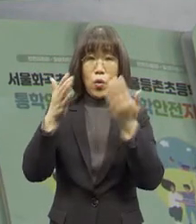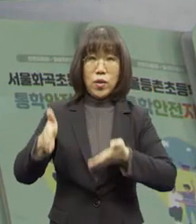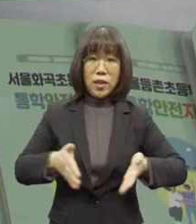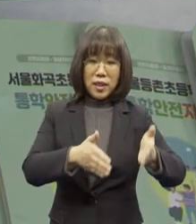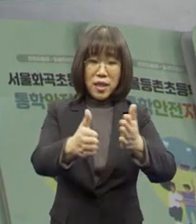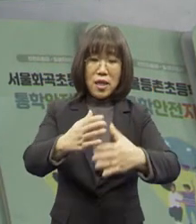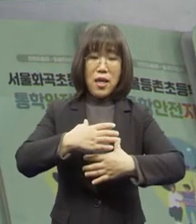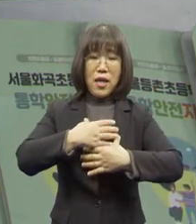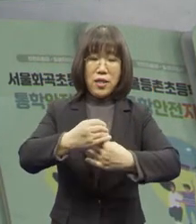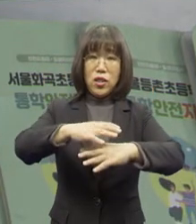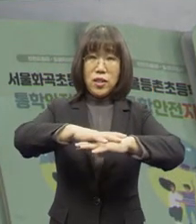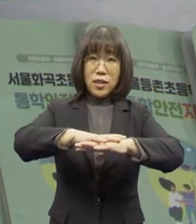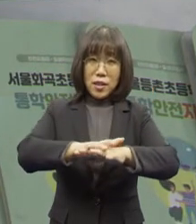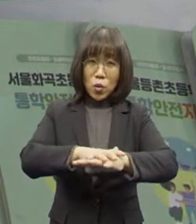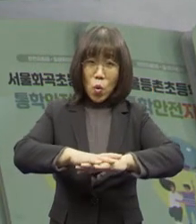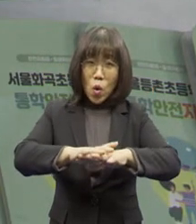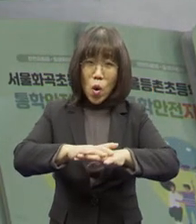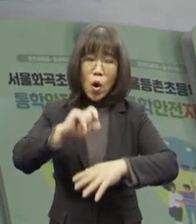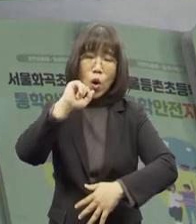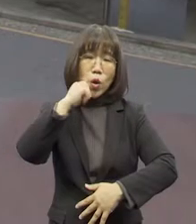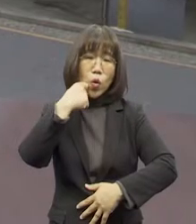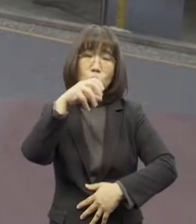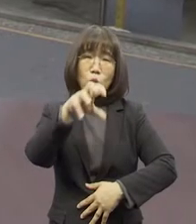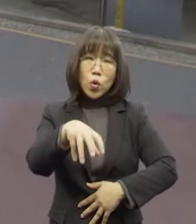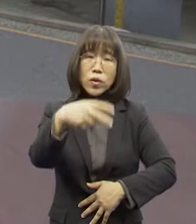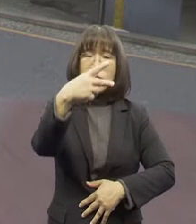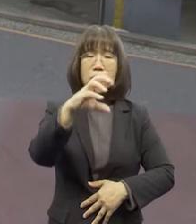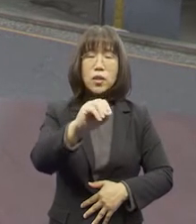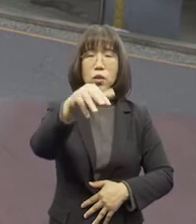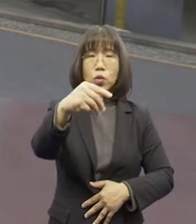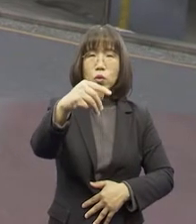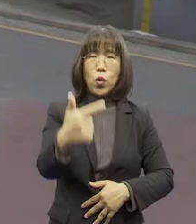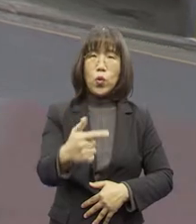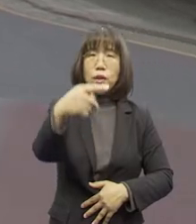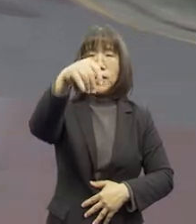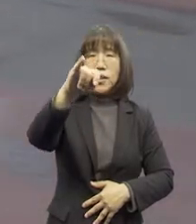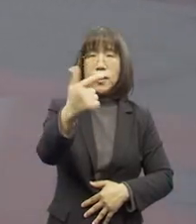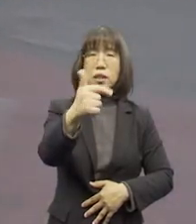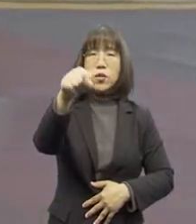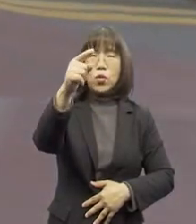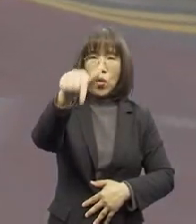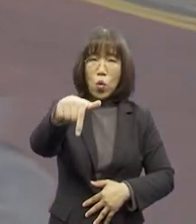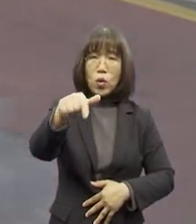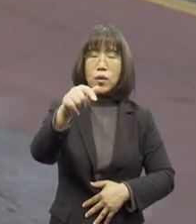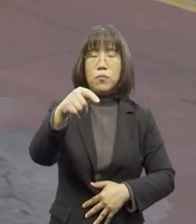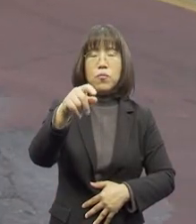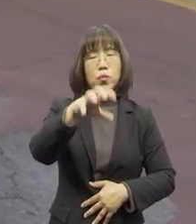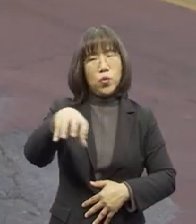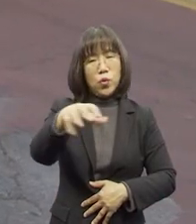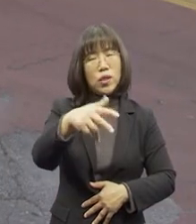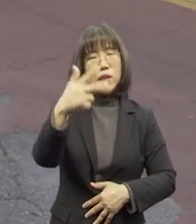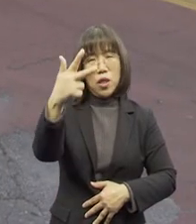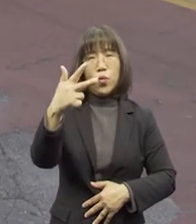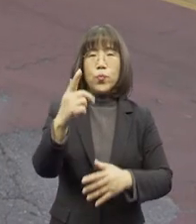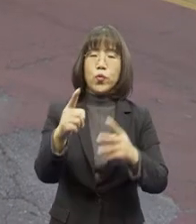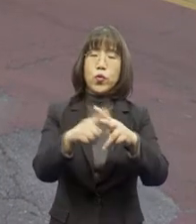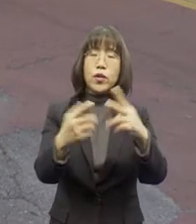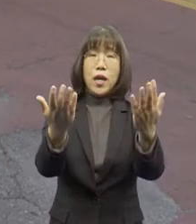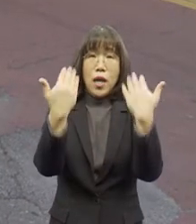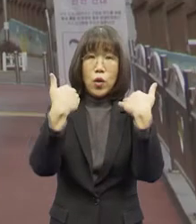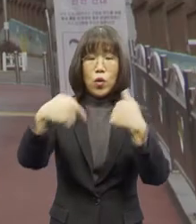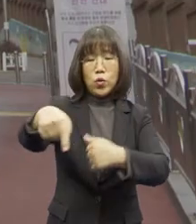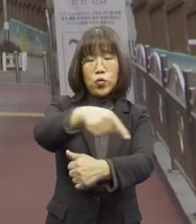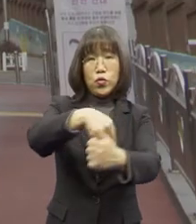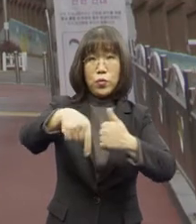통화가 안전지도 는 평소 통학로 관련 민원이 많은 등촌 신곡 신월 등 7개 초등 학교를 대상으로